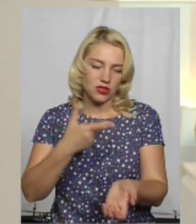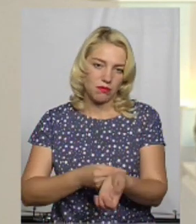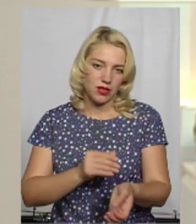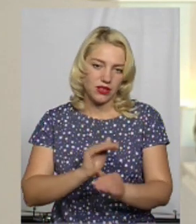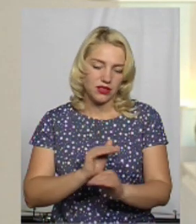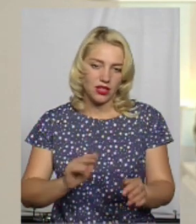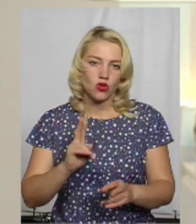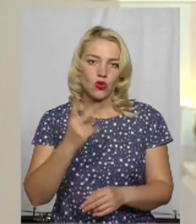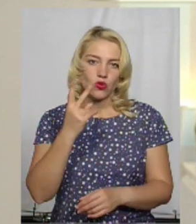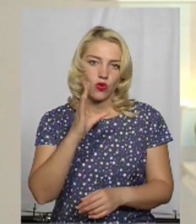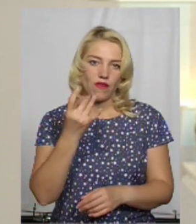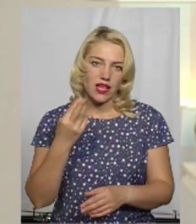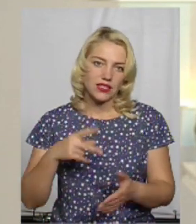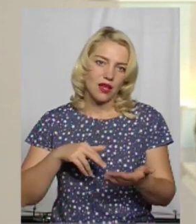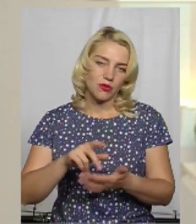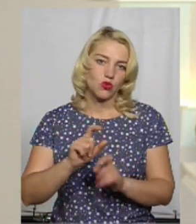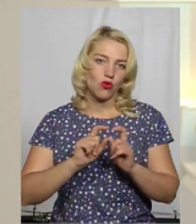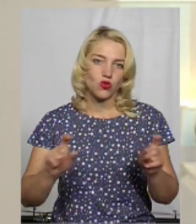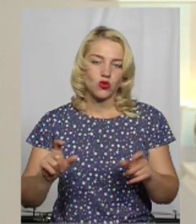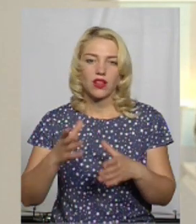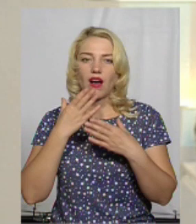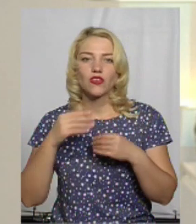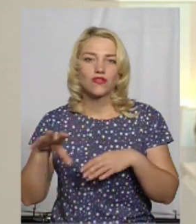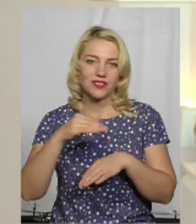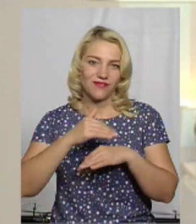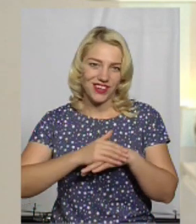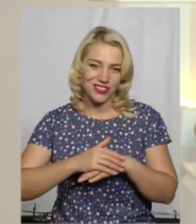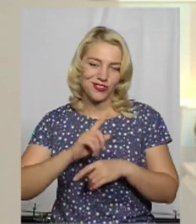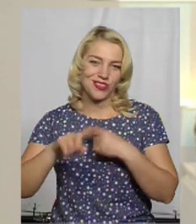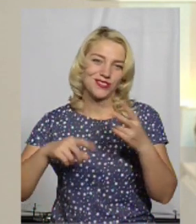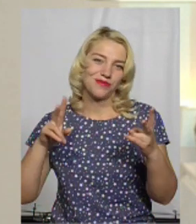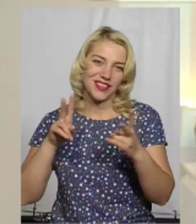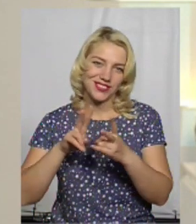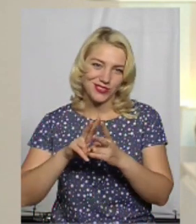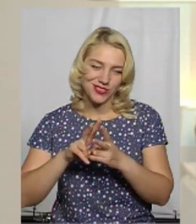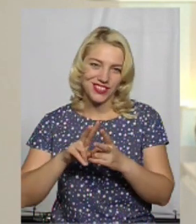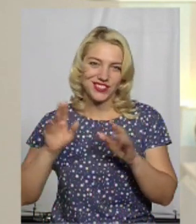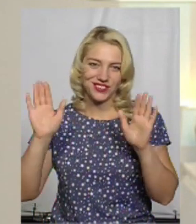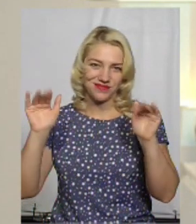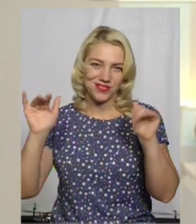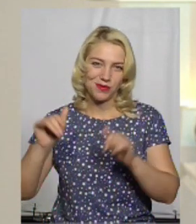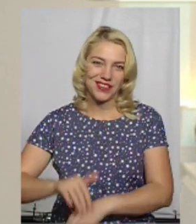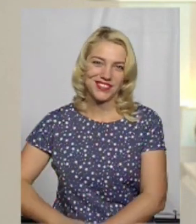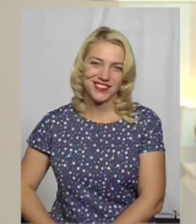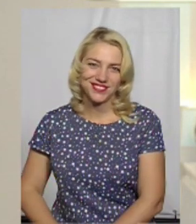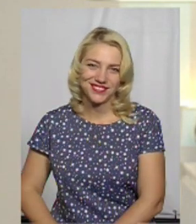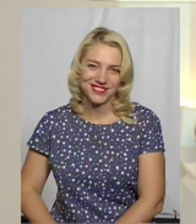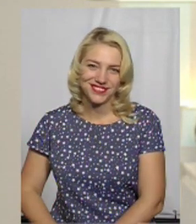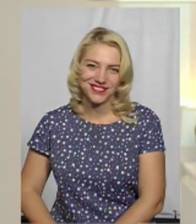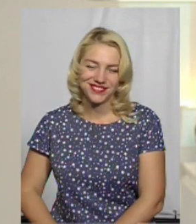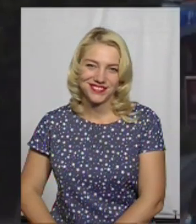вже 2 вересня підуть у школу. Гарного всім вечора та до зустрічі у наступній темі дня.